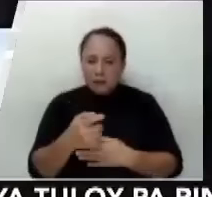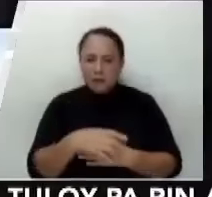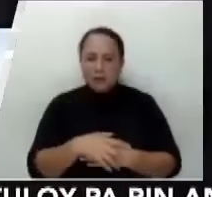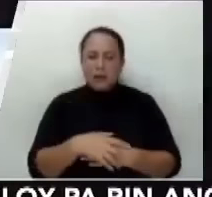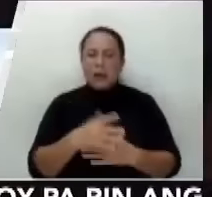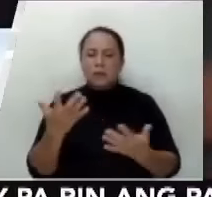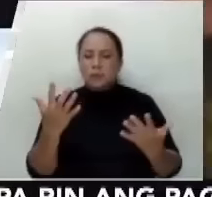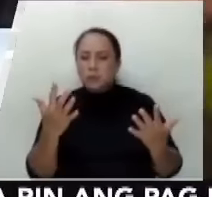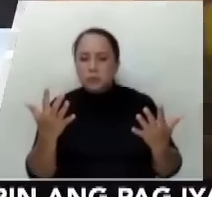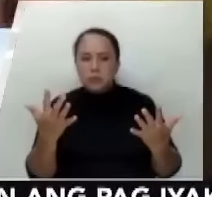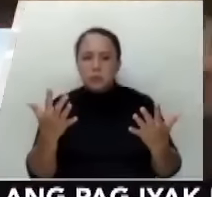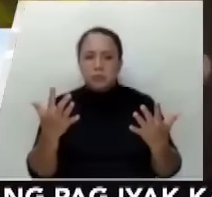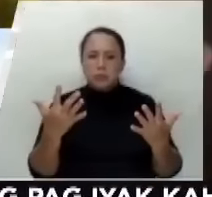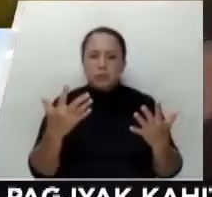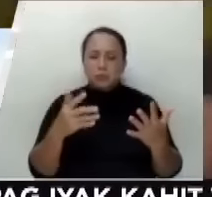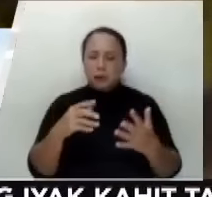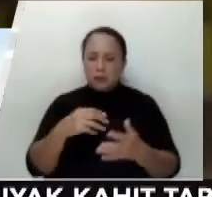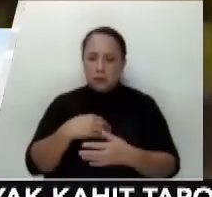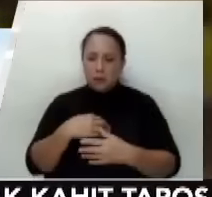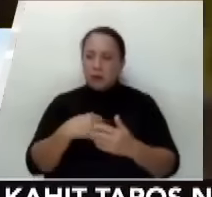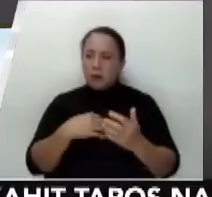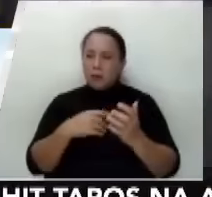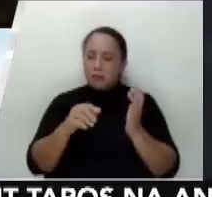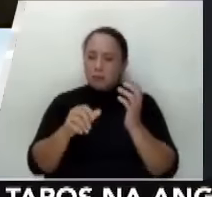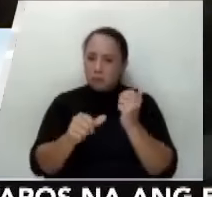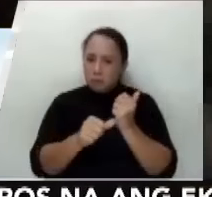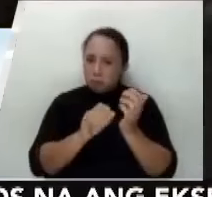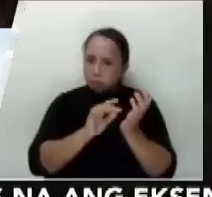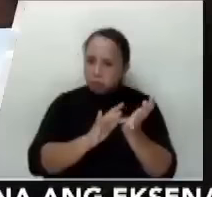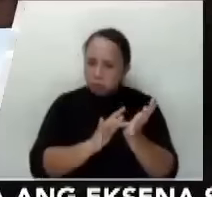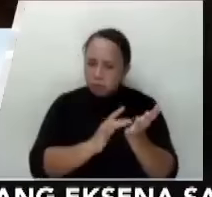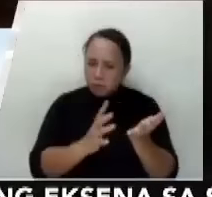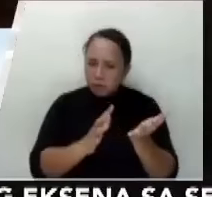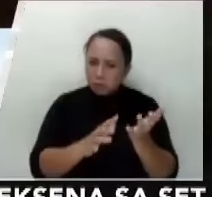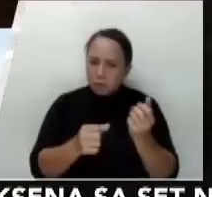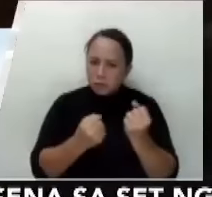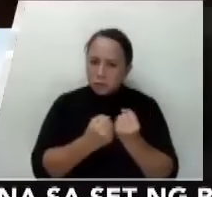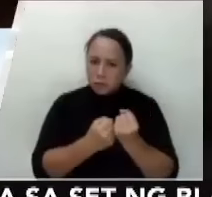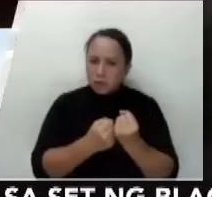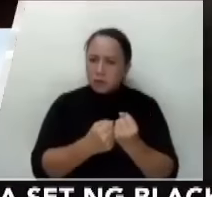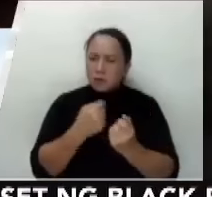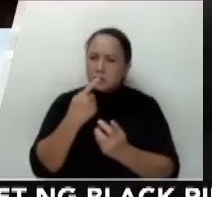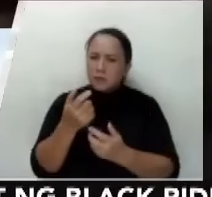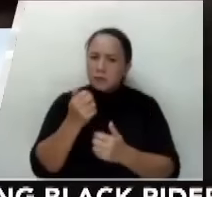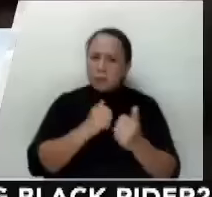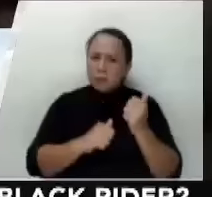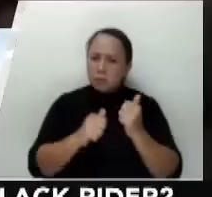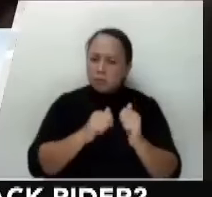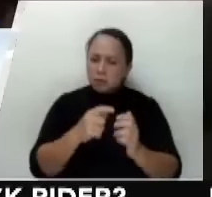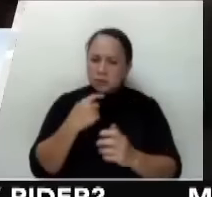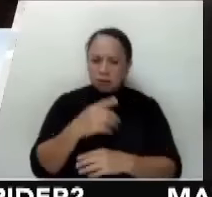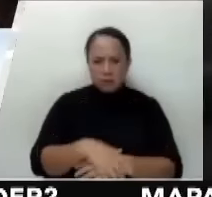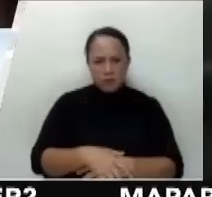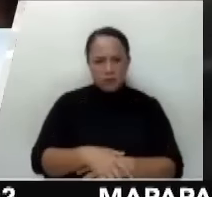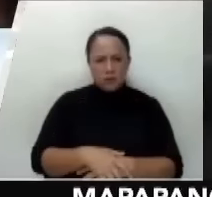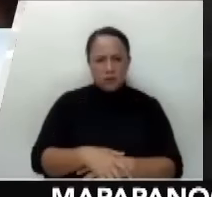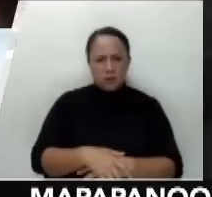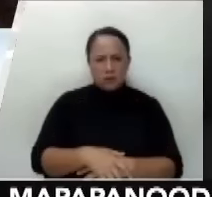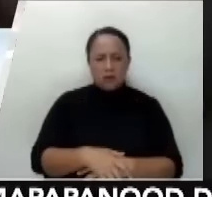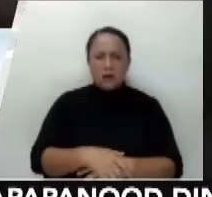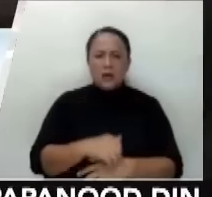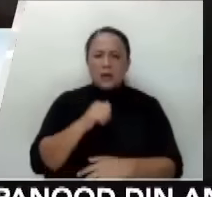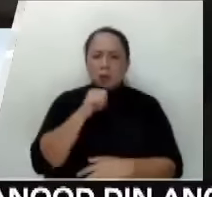umanong medic sa set para umalalay. Pinabulaan na ng aktres ang batikos na wala anilang medic sa